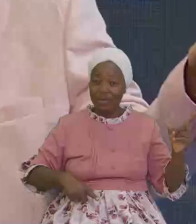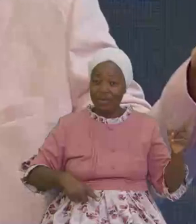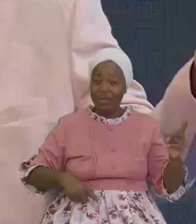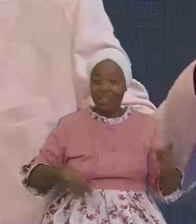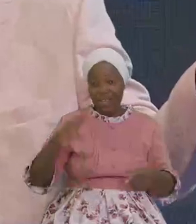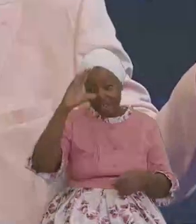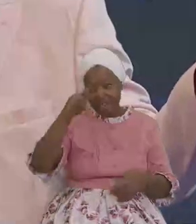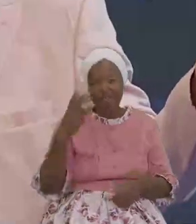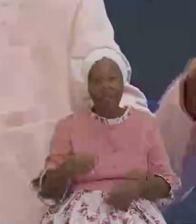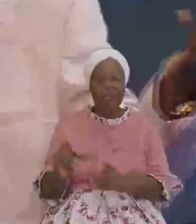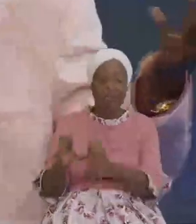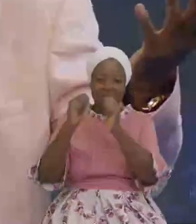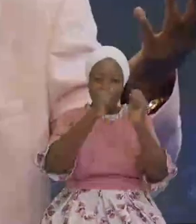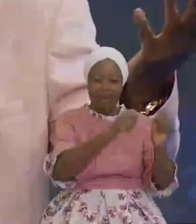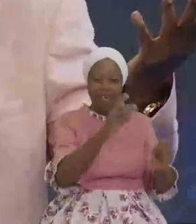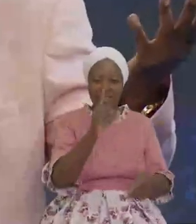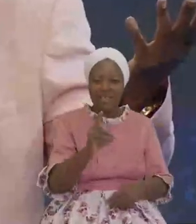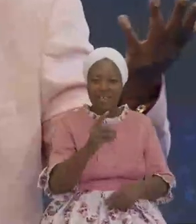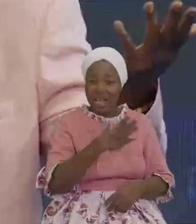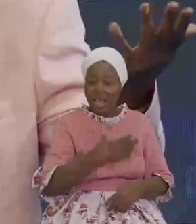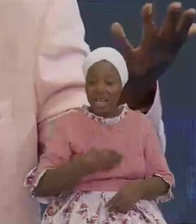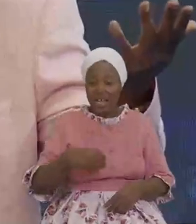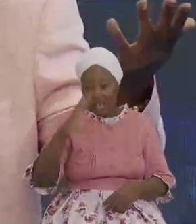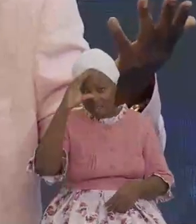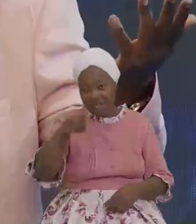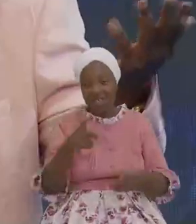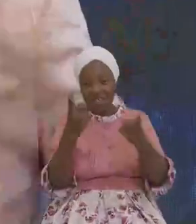Gloire à Dieu, j'ai été transféré.